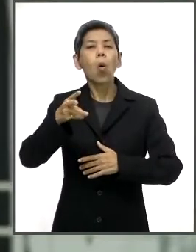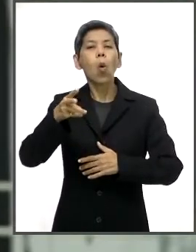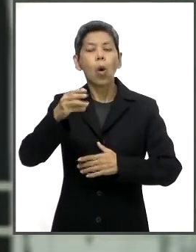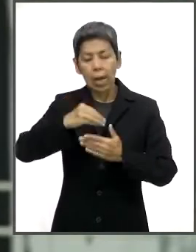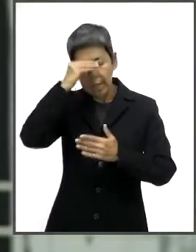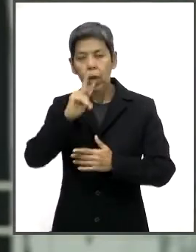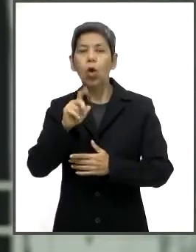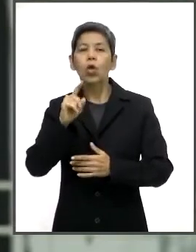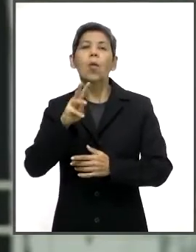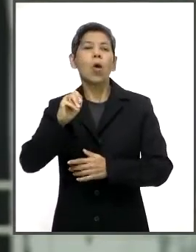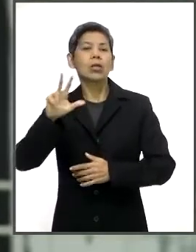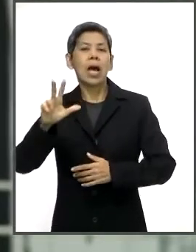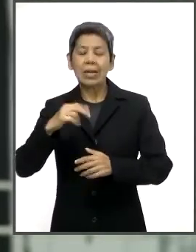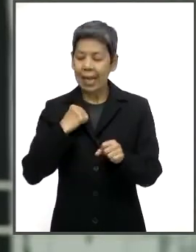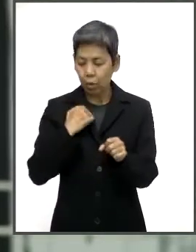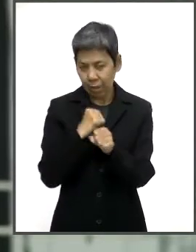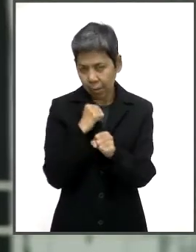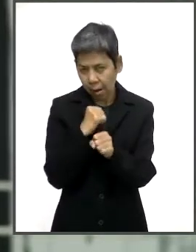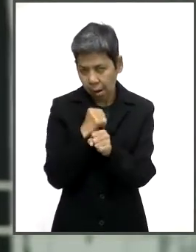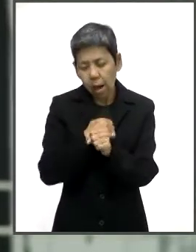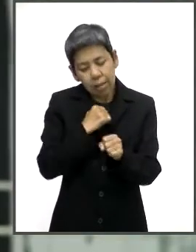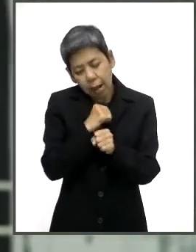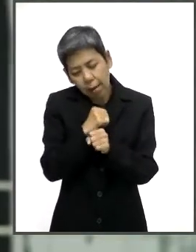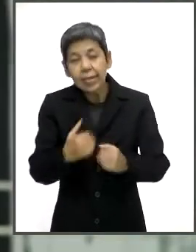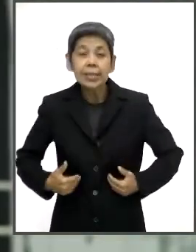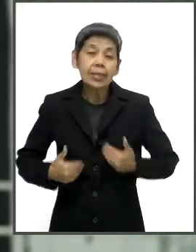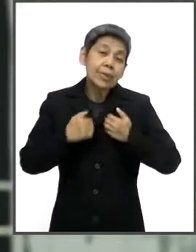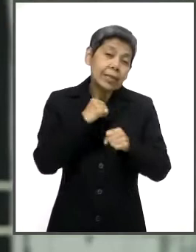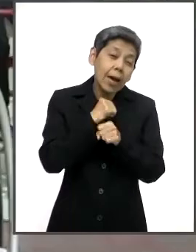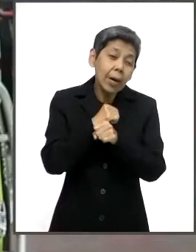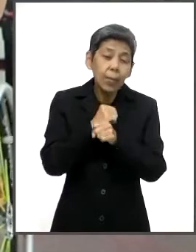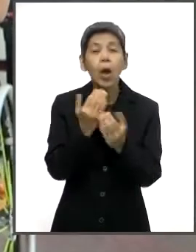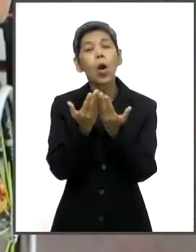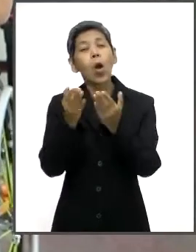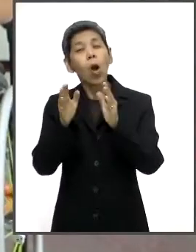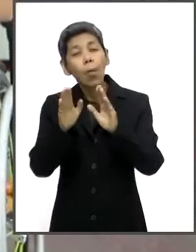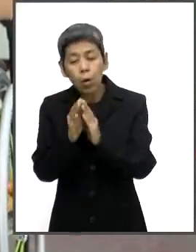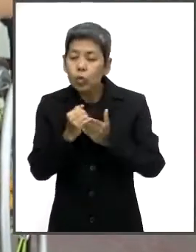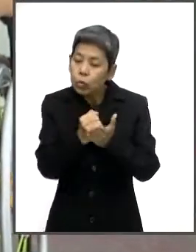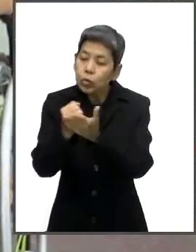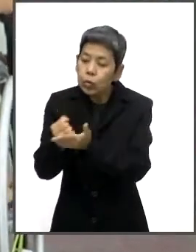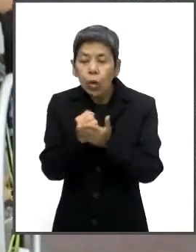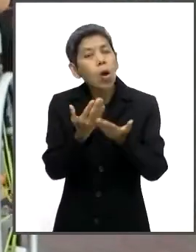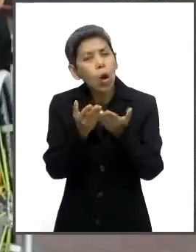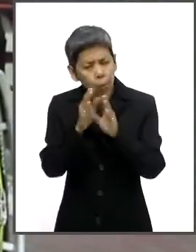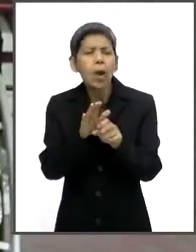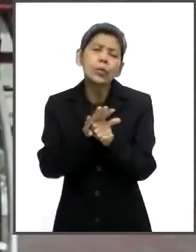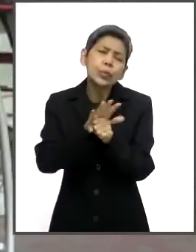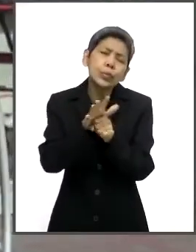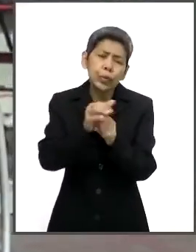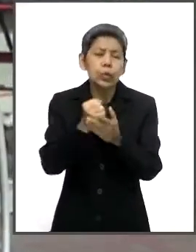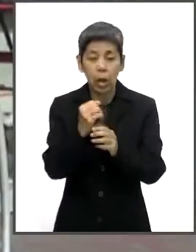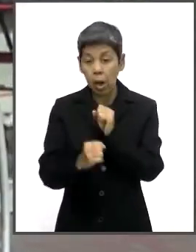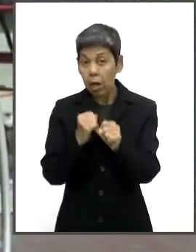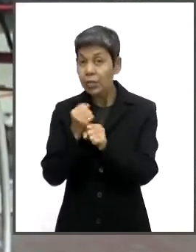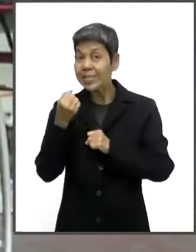.6 นะคะแล้วก็เรียนกศน.แค่ม.3 แล้วก็เริ่มทำงานนะคะพอเริ่มทำงานใช้ชีวิตในครอบครัวที่ช่วยเหลือครอบครัวได้